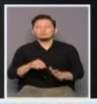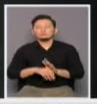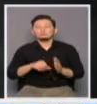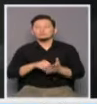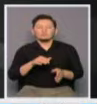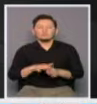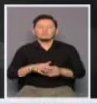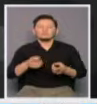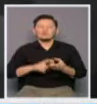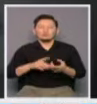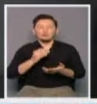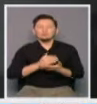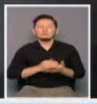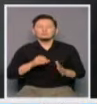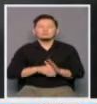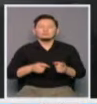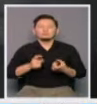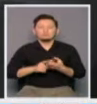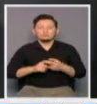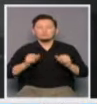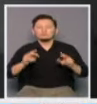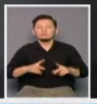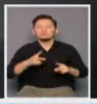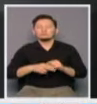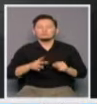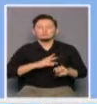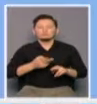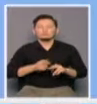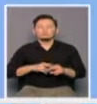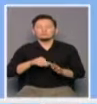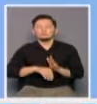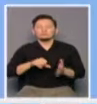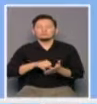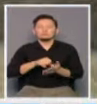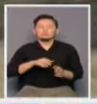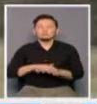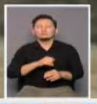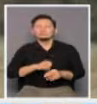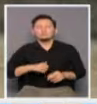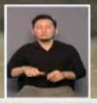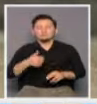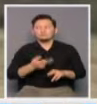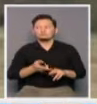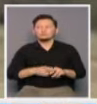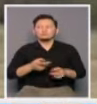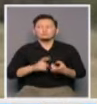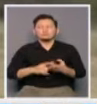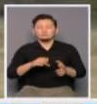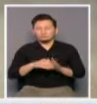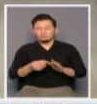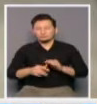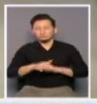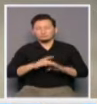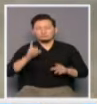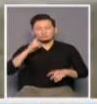давних времен. Наш пророк призывал соблюдать 5 вещей. Сундет-Той является одним из них. По устоявшимся традициям наши